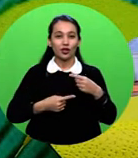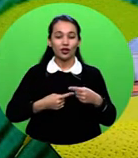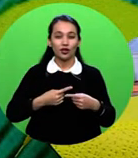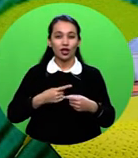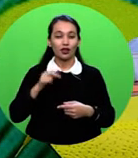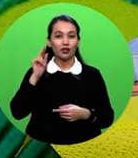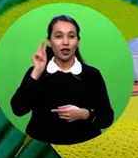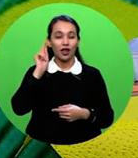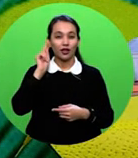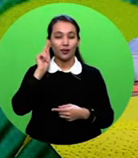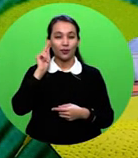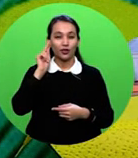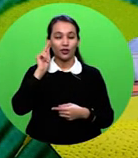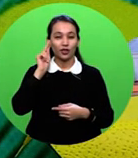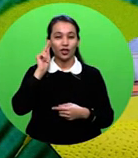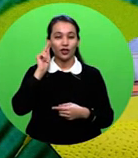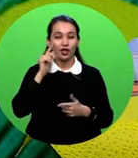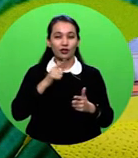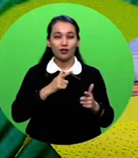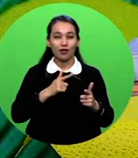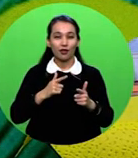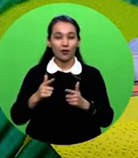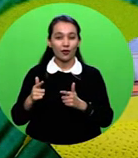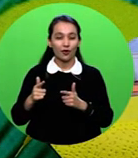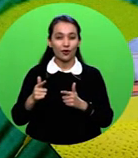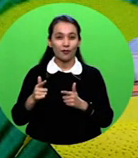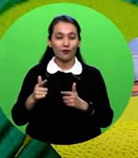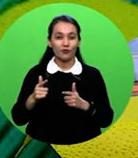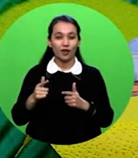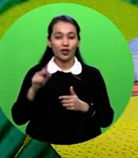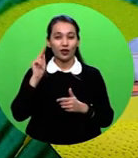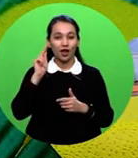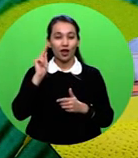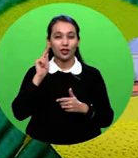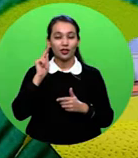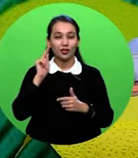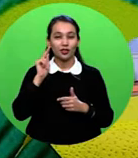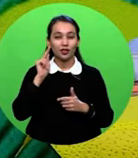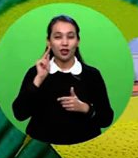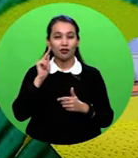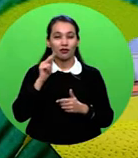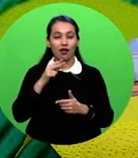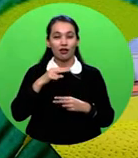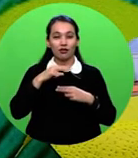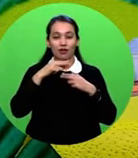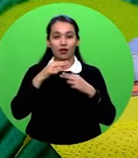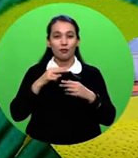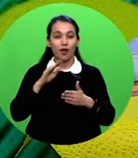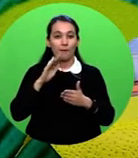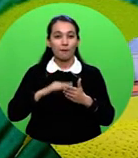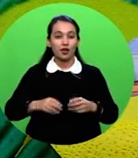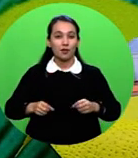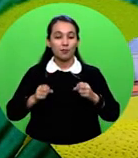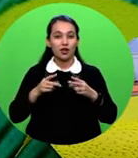keyingi mashg'ulotimizgacha yasab tayyorlaysiz. Mashg'ulotni bajarish davomida texnika